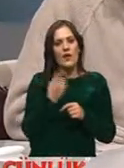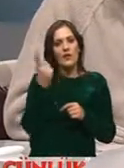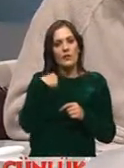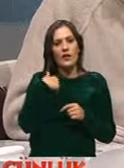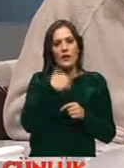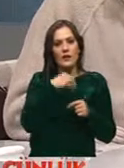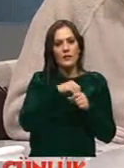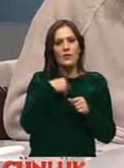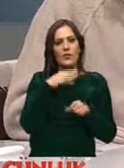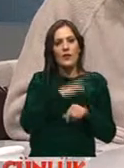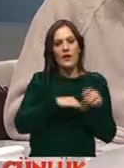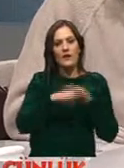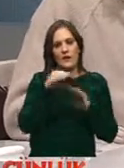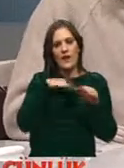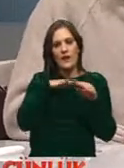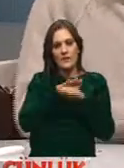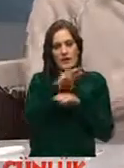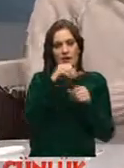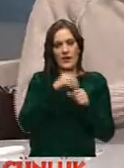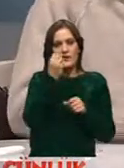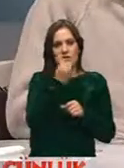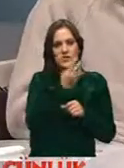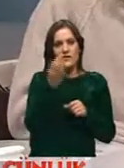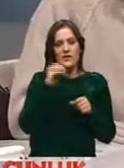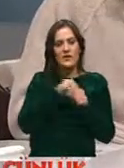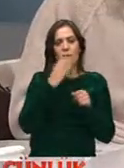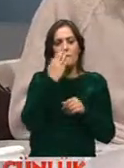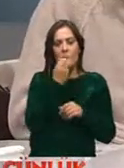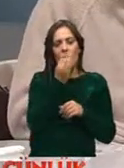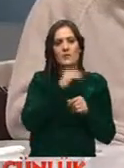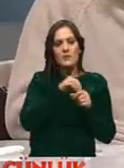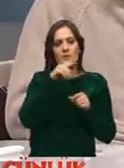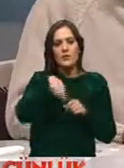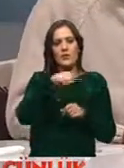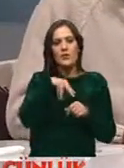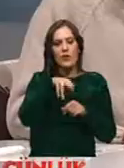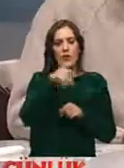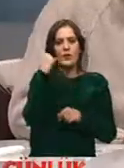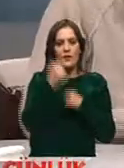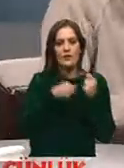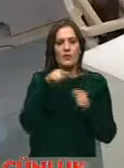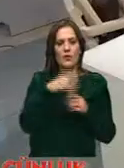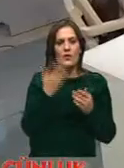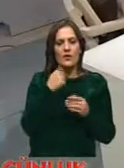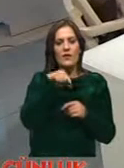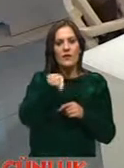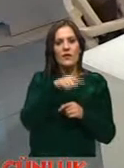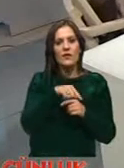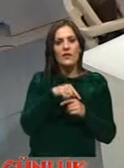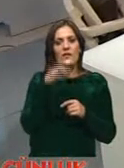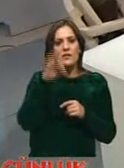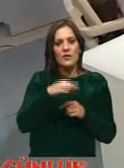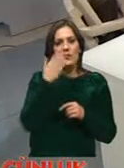dün annemizin kollarında yaşarken, çiçekli bahçemizin yollarında